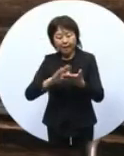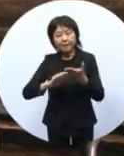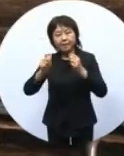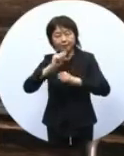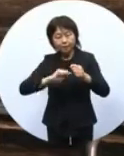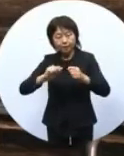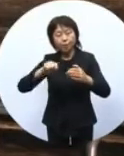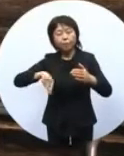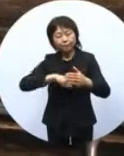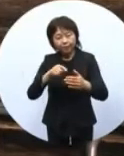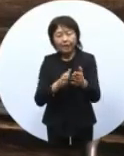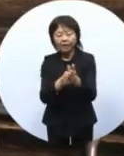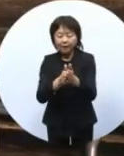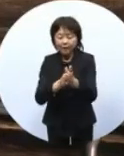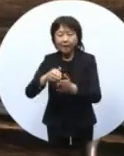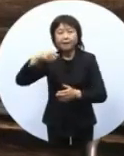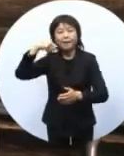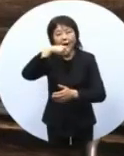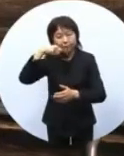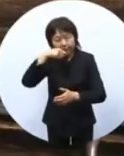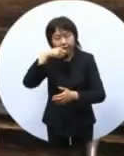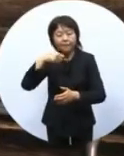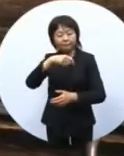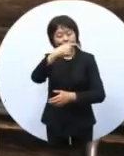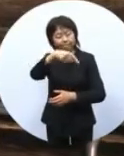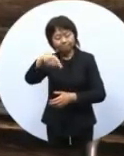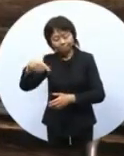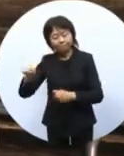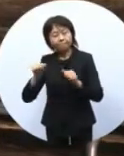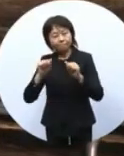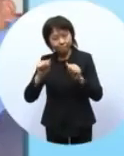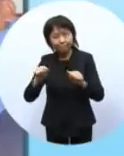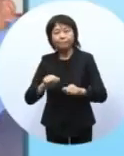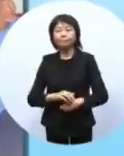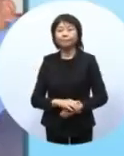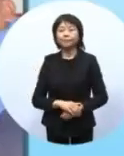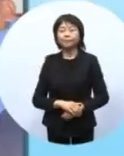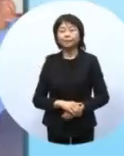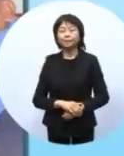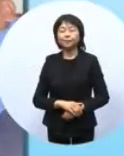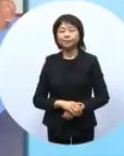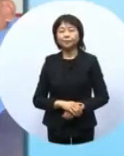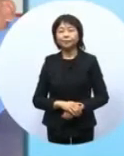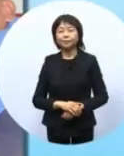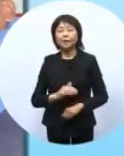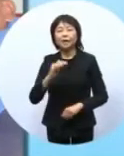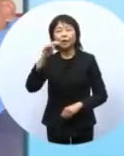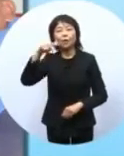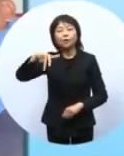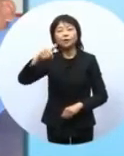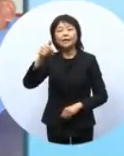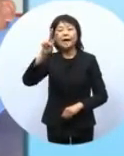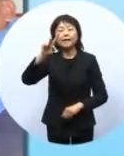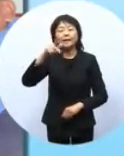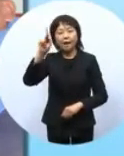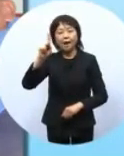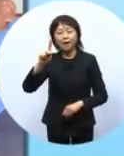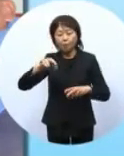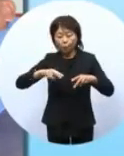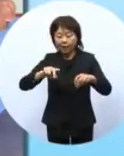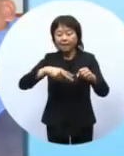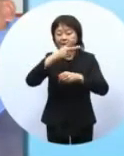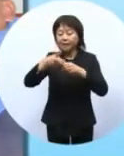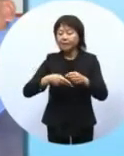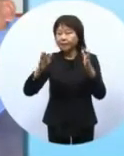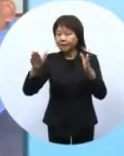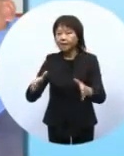洗いだとか歯磨きだとか、そういった啓発の活動を行ってました。 コスタリカでのボランティア活動を2年間行